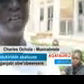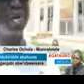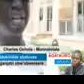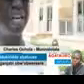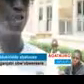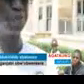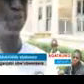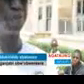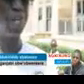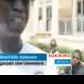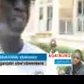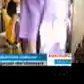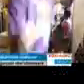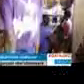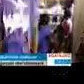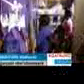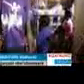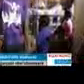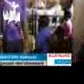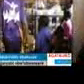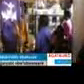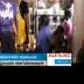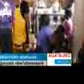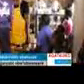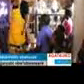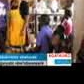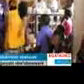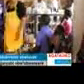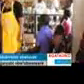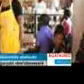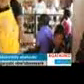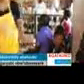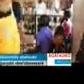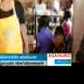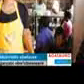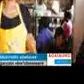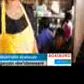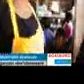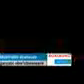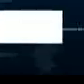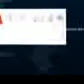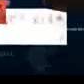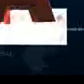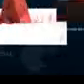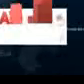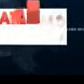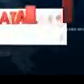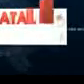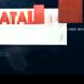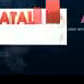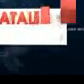in the Family Care Hospital Buwate. Senabu ya Bagalaina ya kusaki deguli ya rino Club Kede TV1.